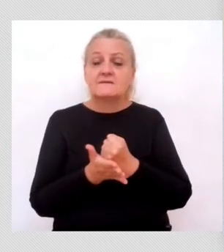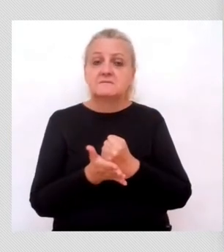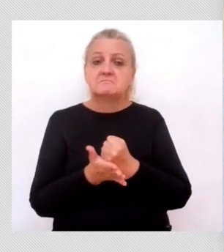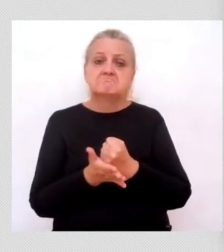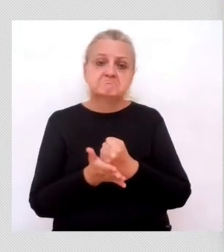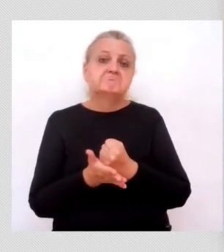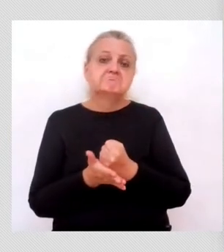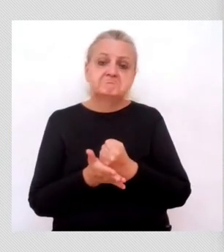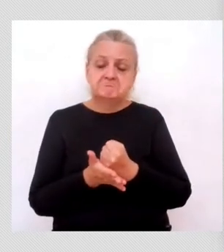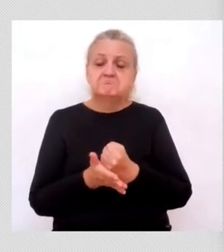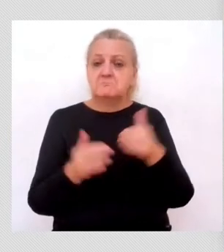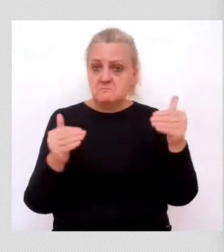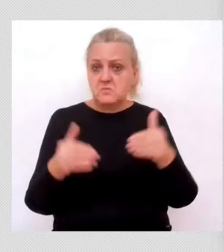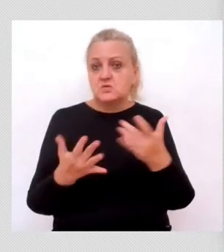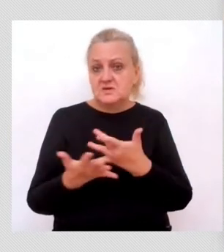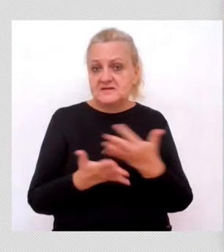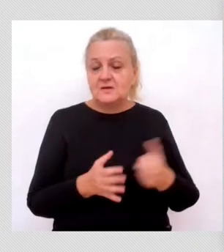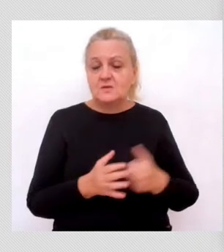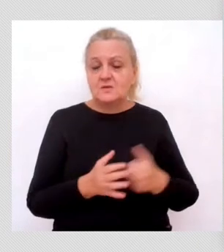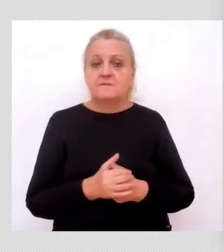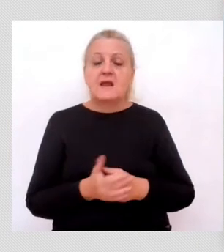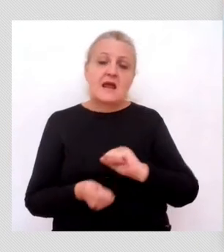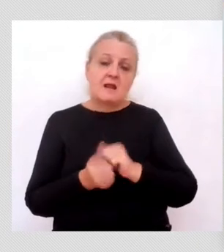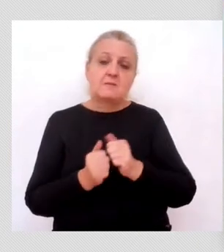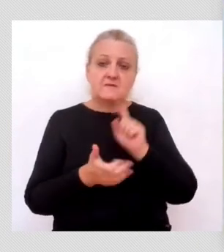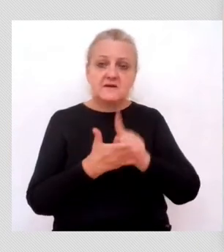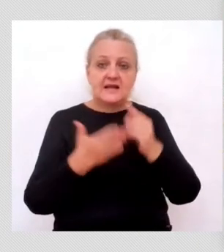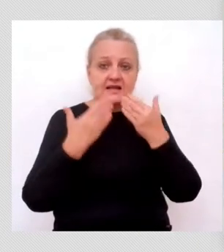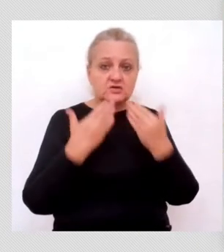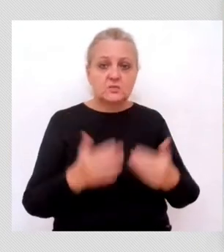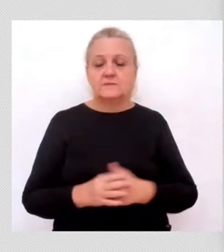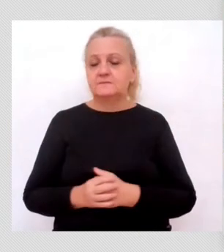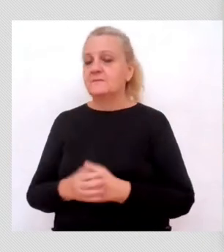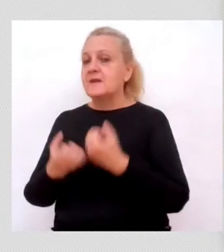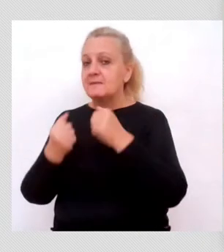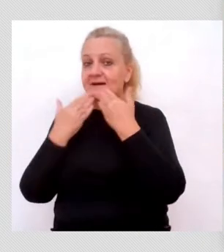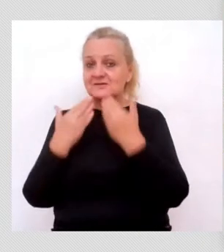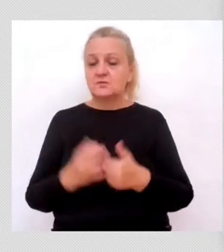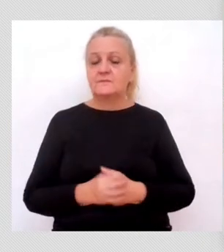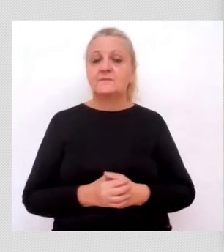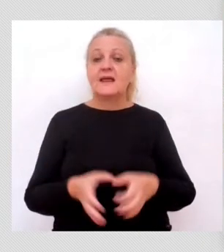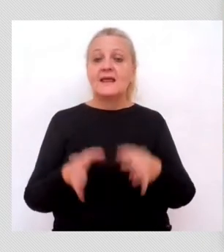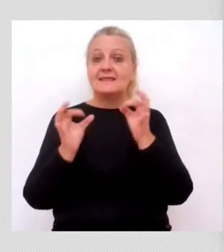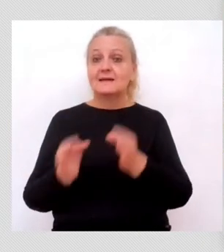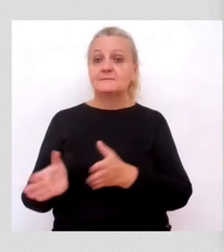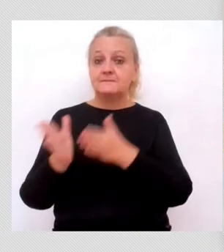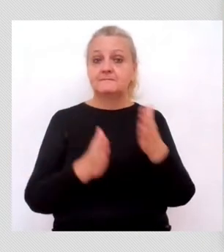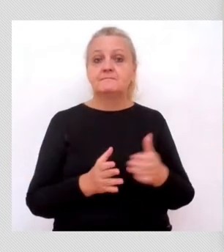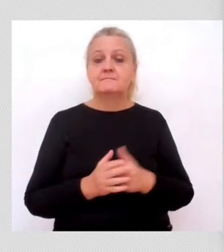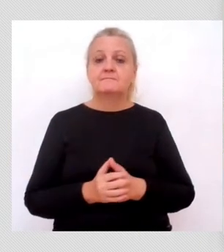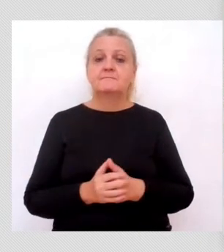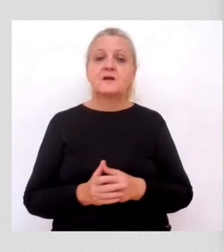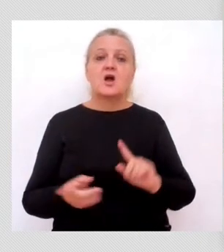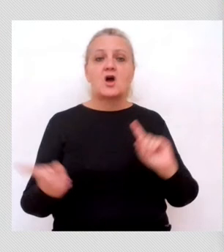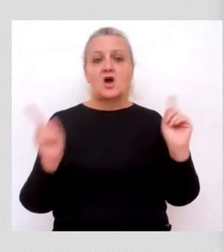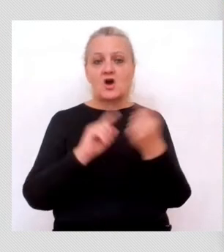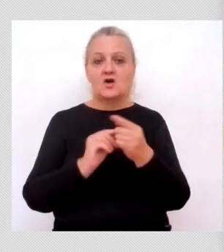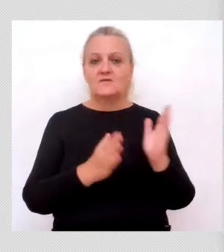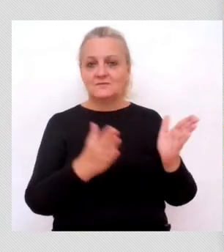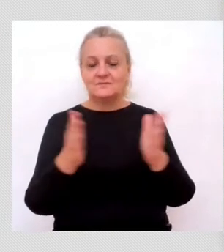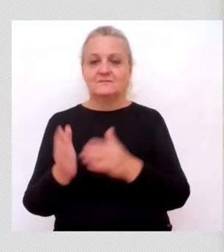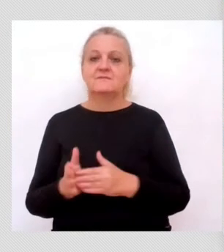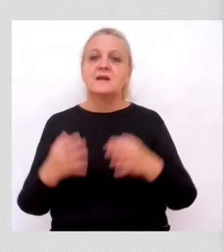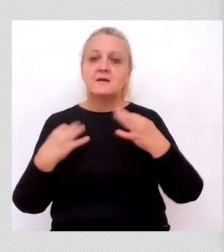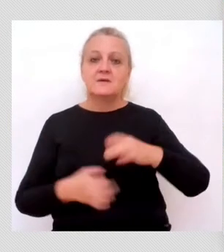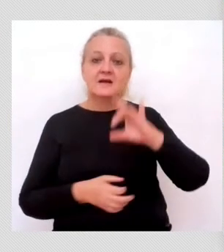do załatwienia czy wygrania. Dziękuję. Bardzo dziękuję i teraz w odwrotnej kolejności. Tak, pani